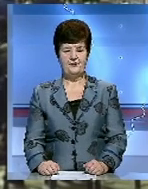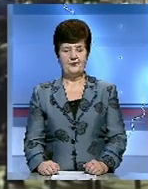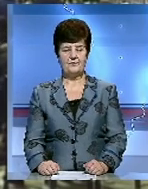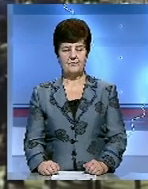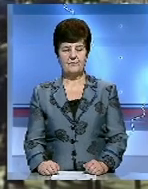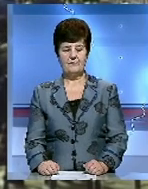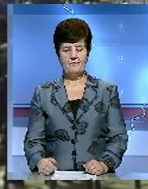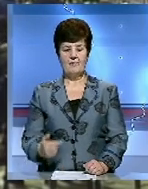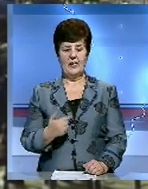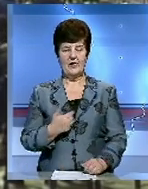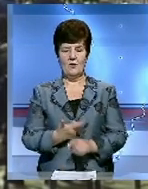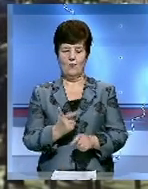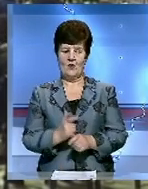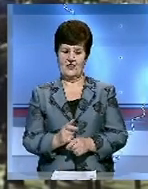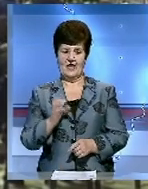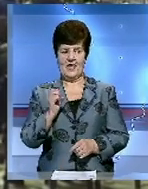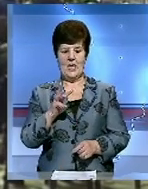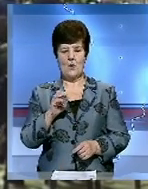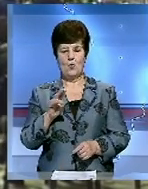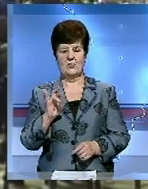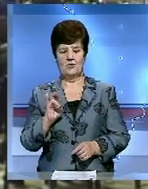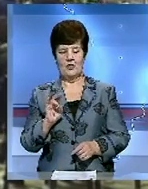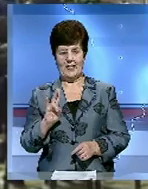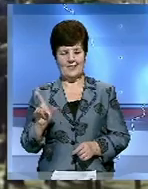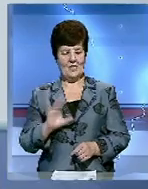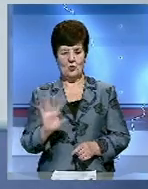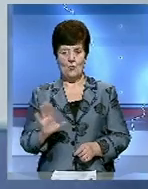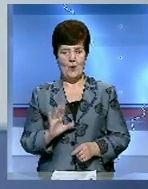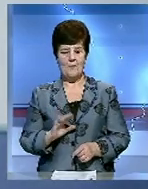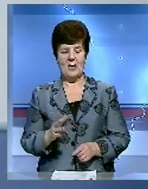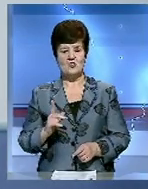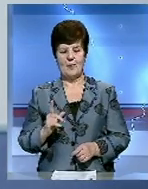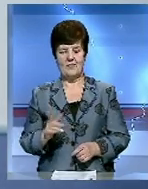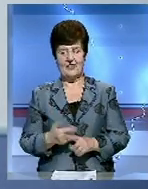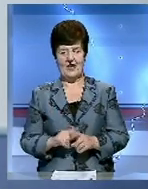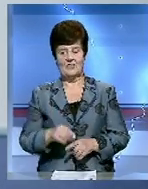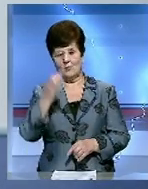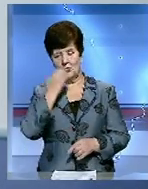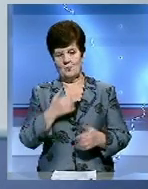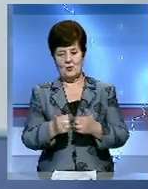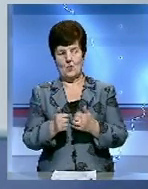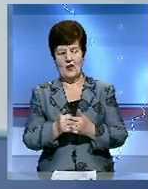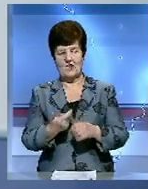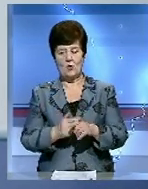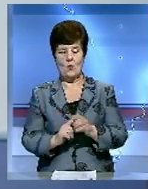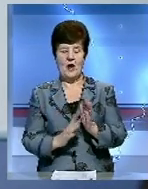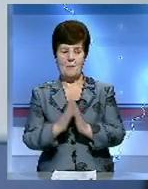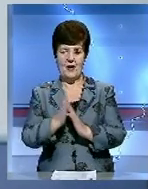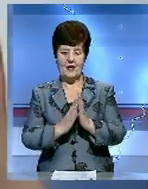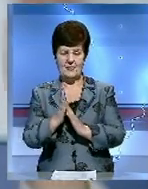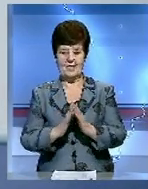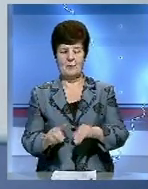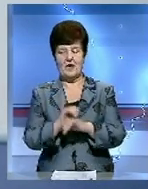Sunt foarte emoționată, nu m-am așteptat la acest premiu și îi mulțumesc colegilor mei din Hyde Park, unde am crescut, am dezvoltat și